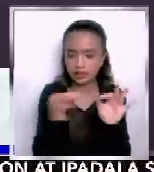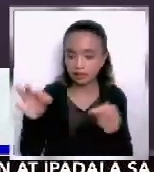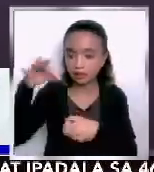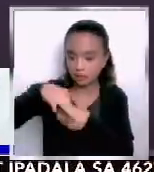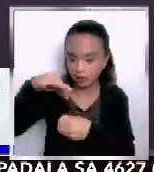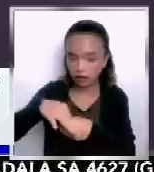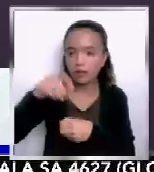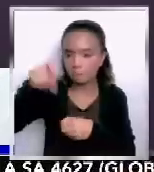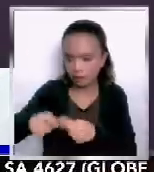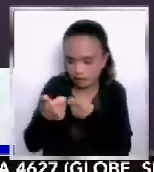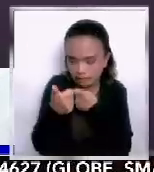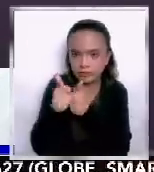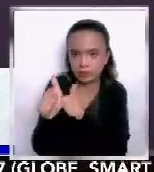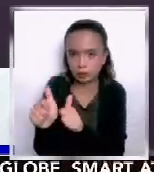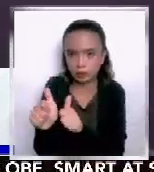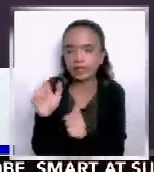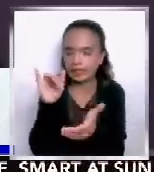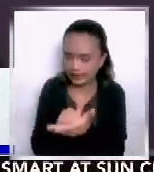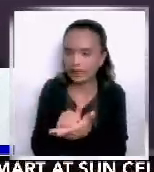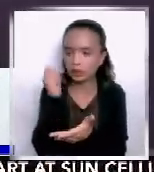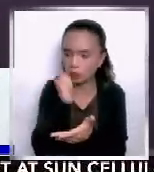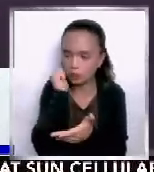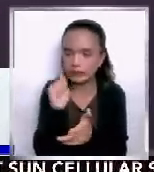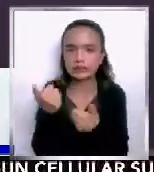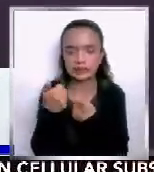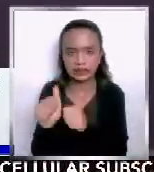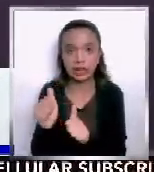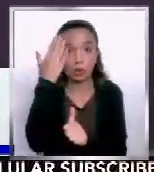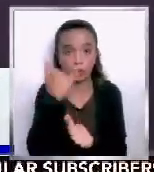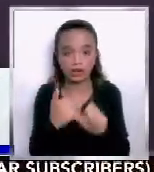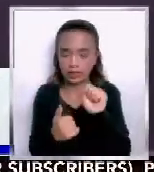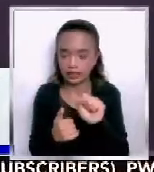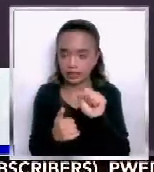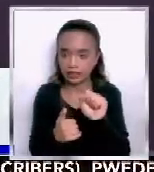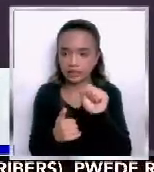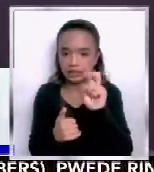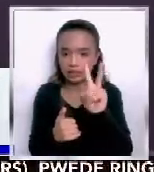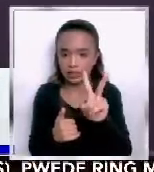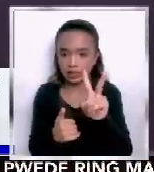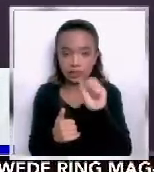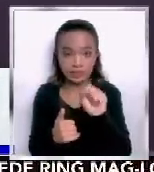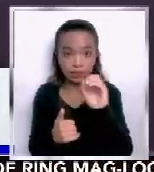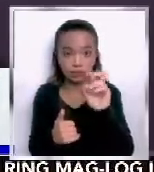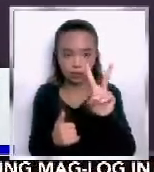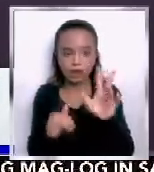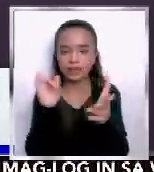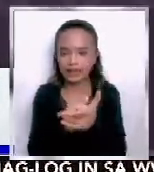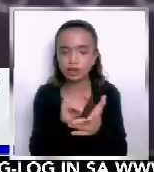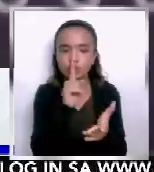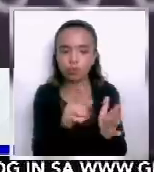followed. Yun ang masusunod lagi doon, because the SOVP or SOV is the source document of the